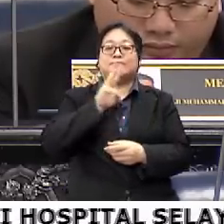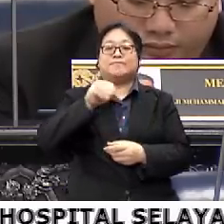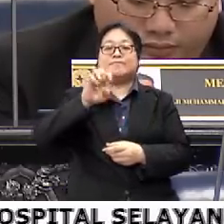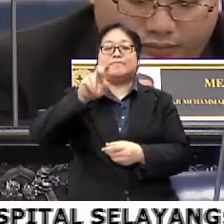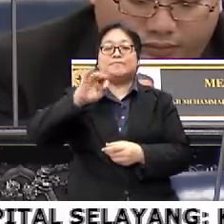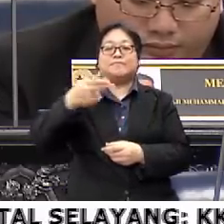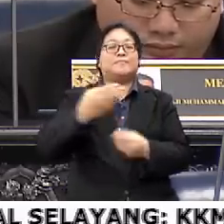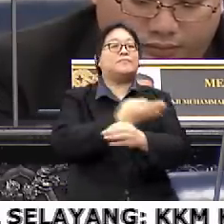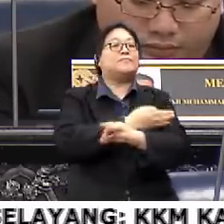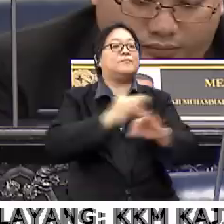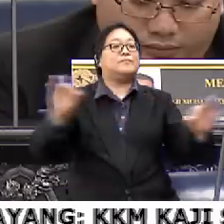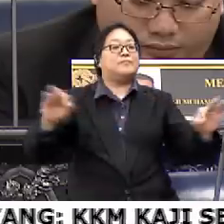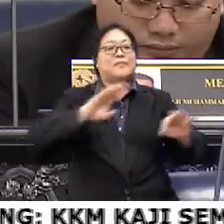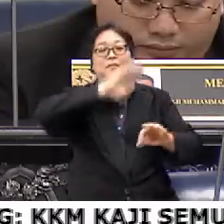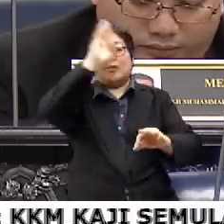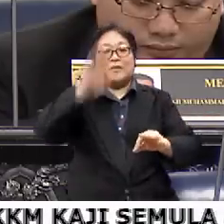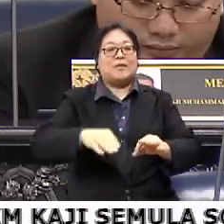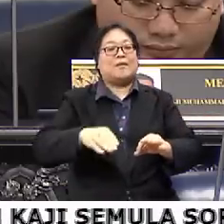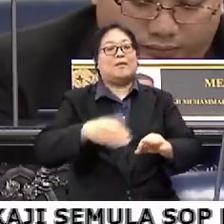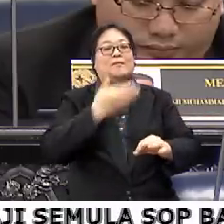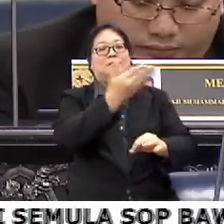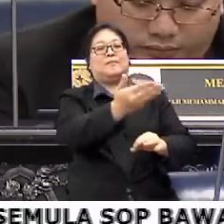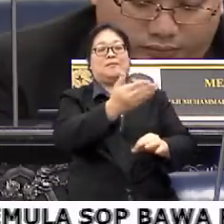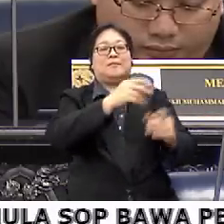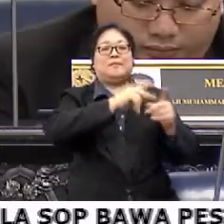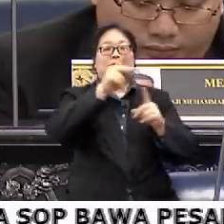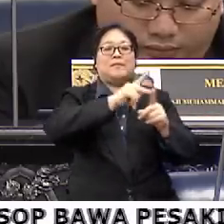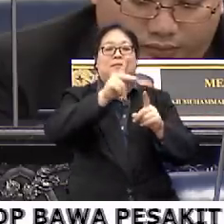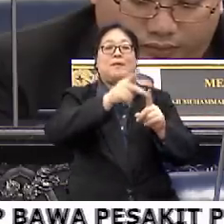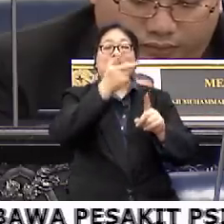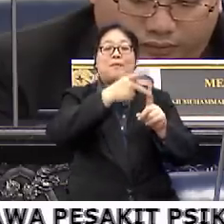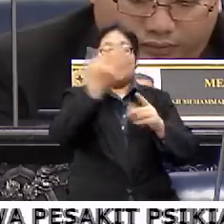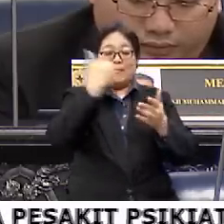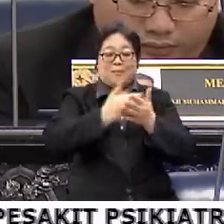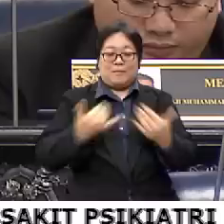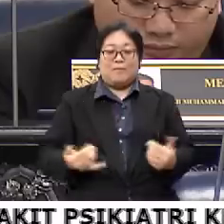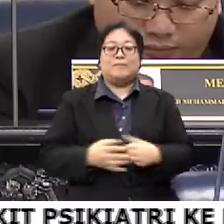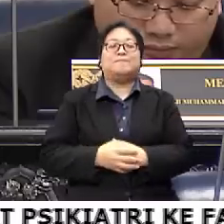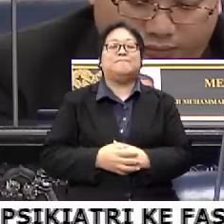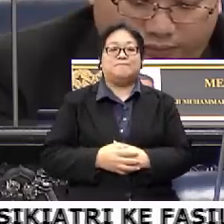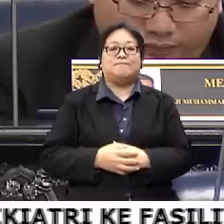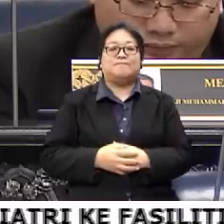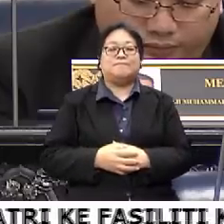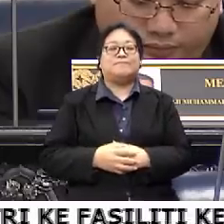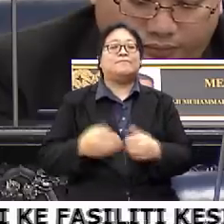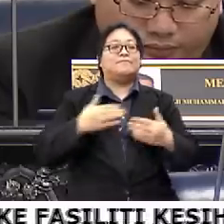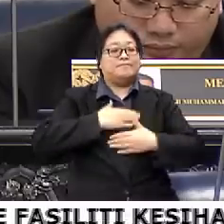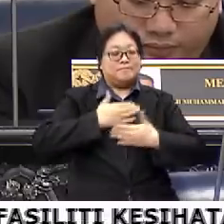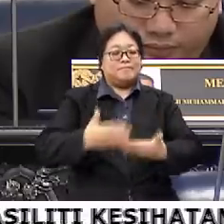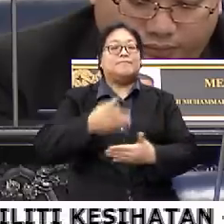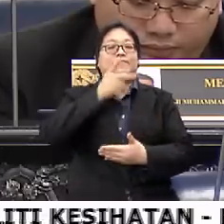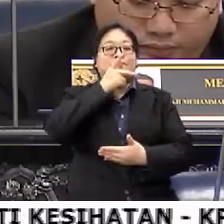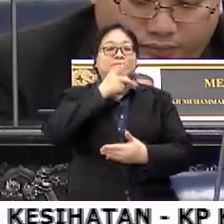secara percuma yang belum pernah dibayar oleh kerajaan negeri Pulau Pinang kepada Kedah sampai hari ini. Selain itu, pengorbanan